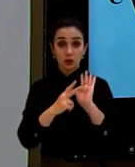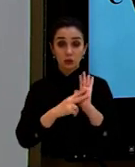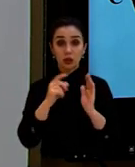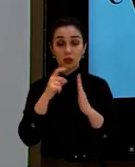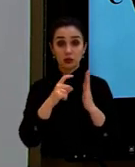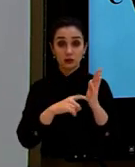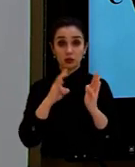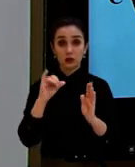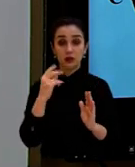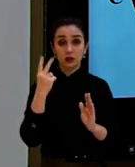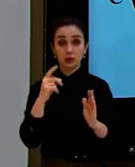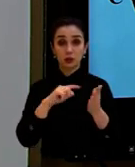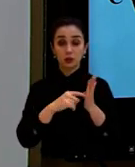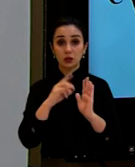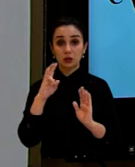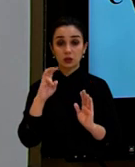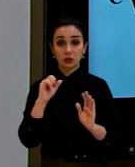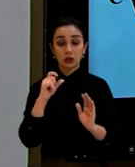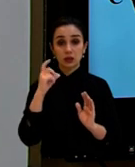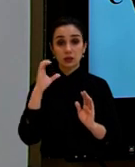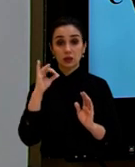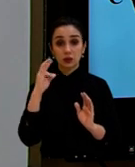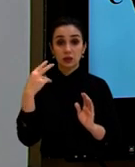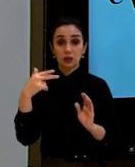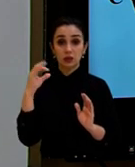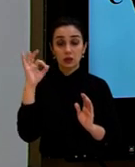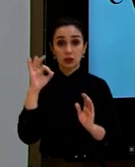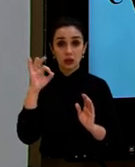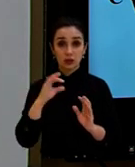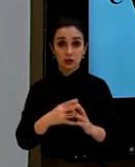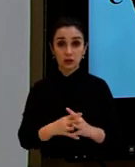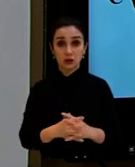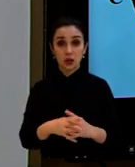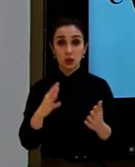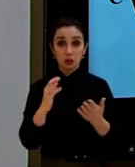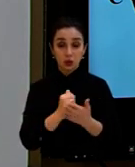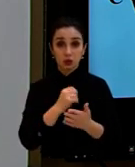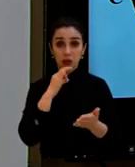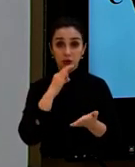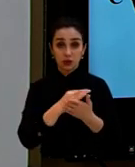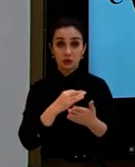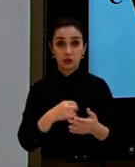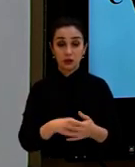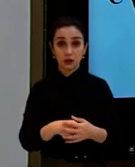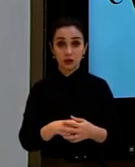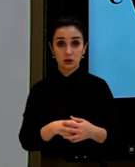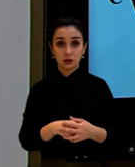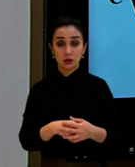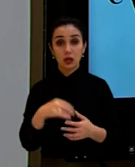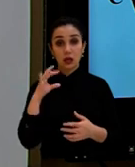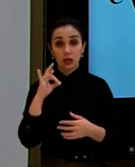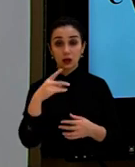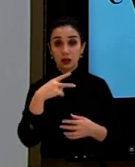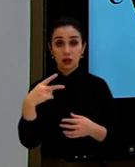4,8 разделить на 2 умноженное синус 30 градуса. Получаем ответ.